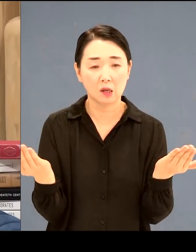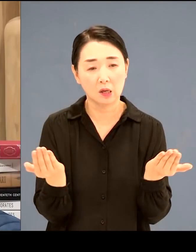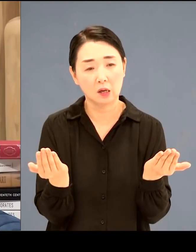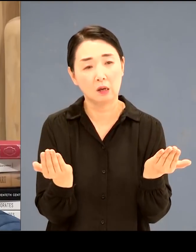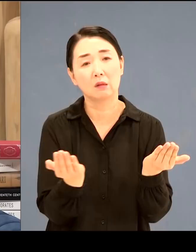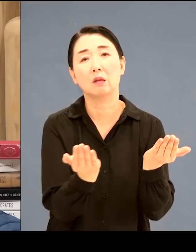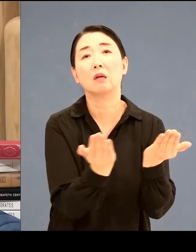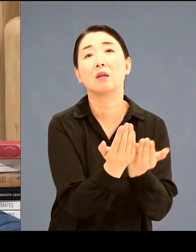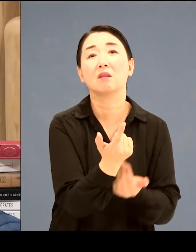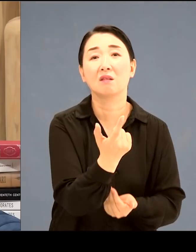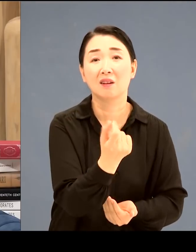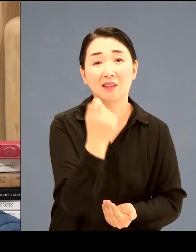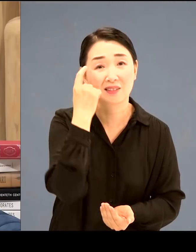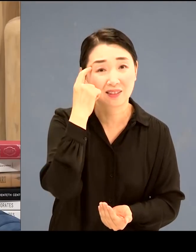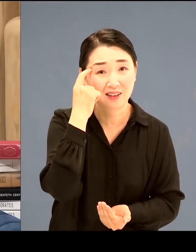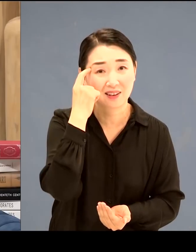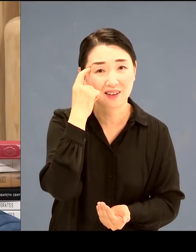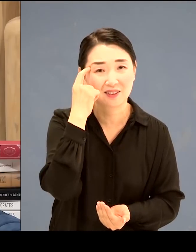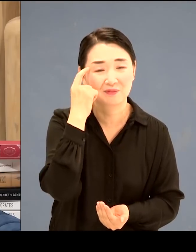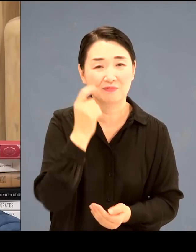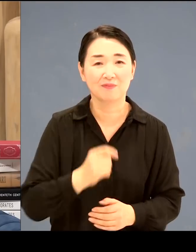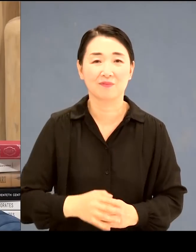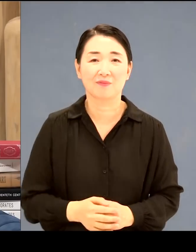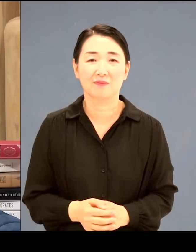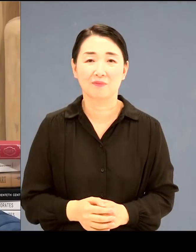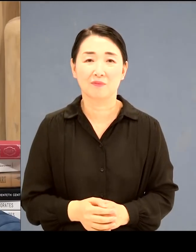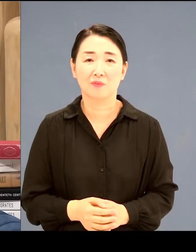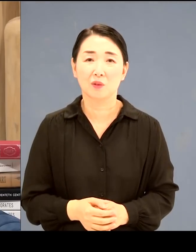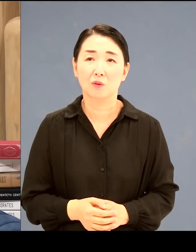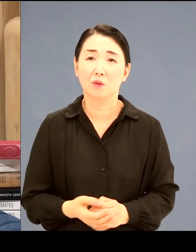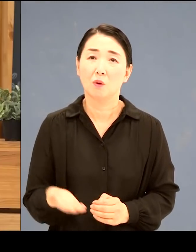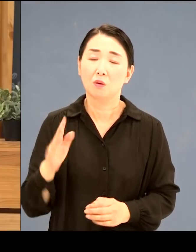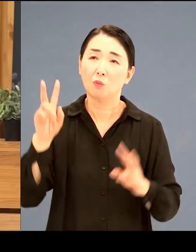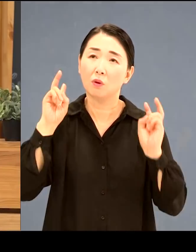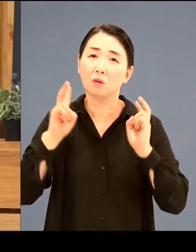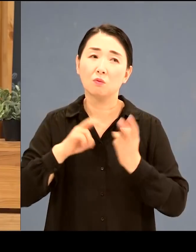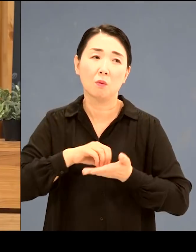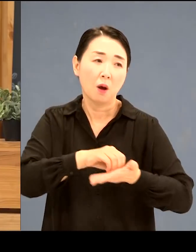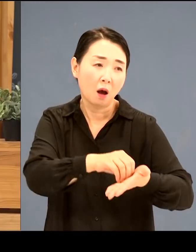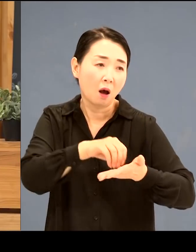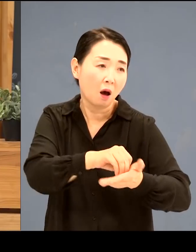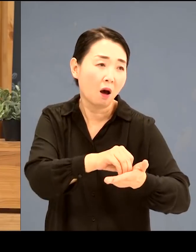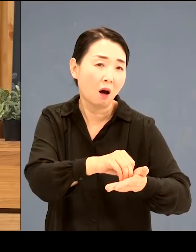좋을 것 같다는 그런 생각들이 있었는데 네. 취업이 계속 안 됐어요.